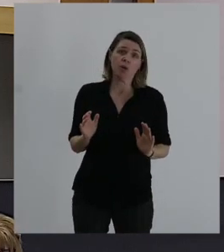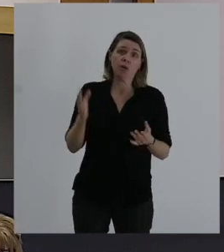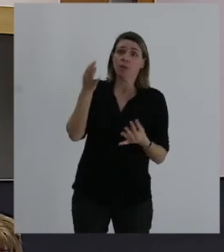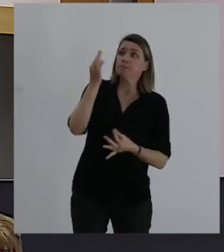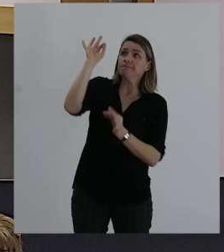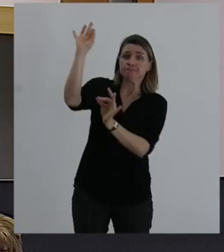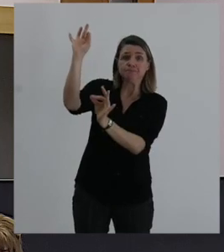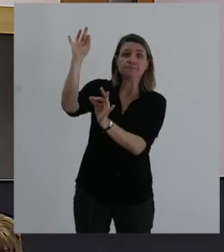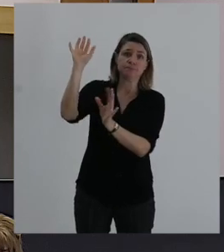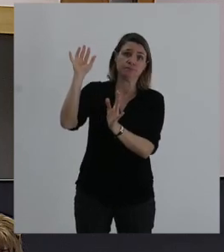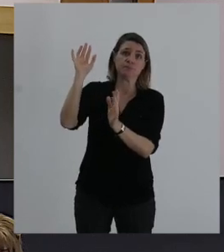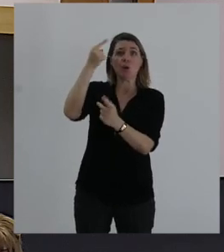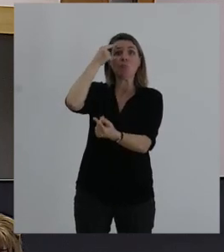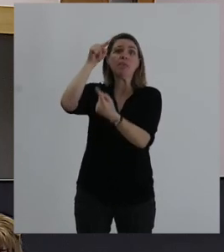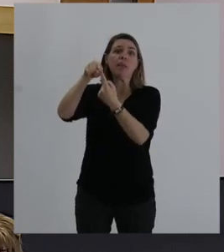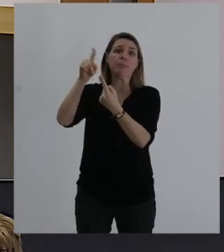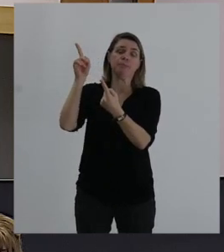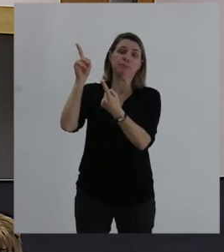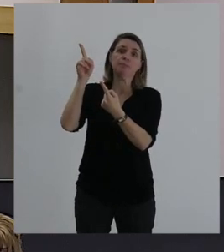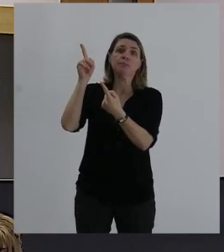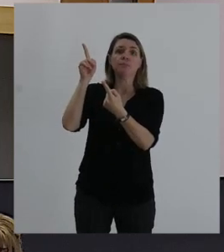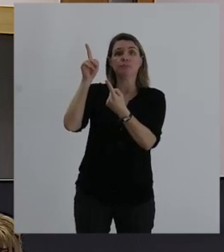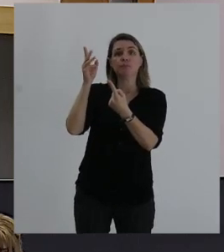porter ce sujet-là